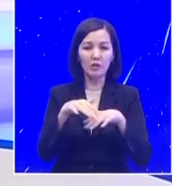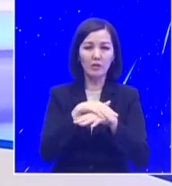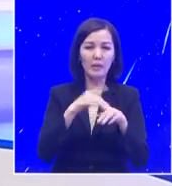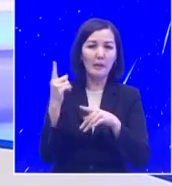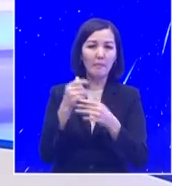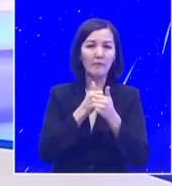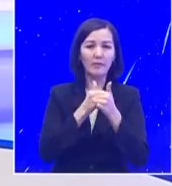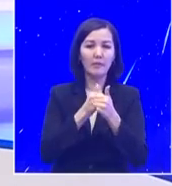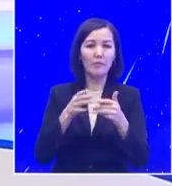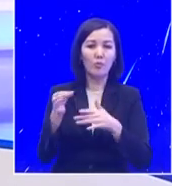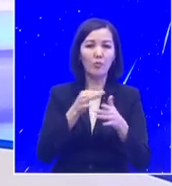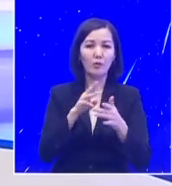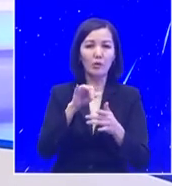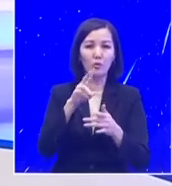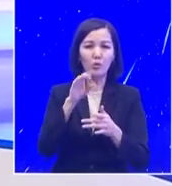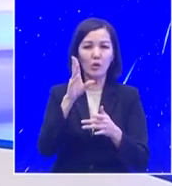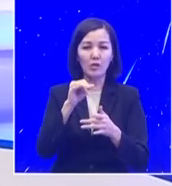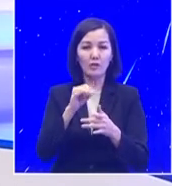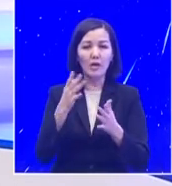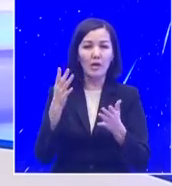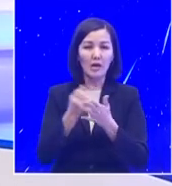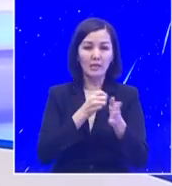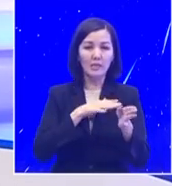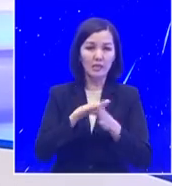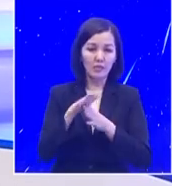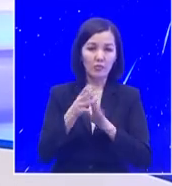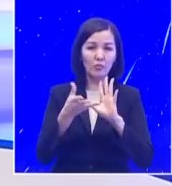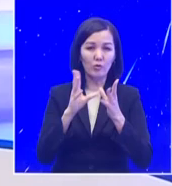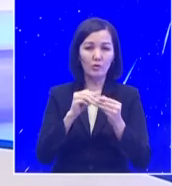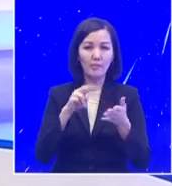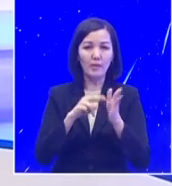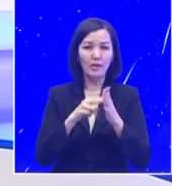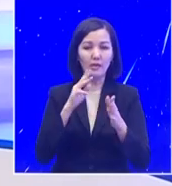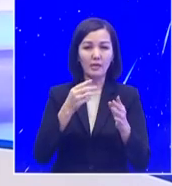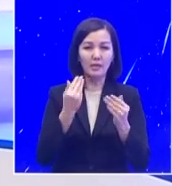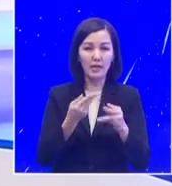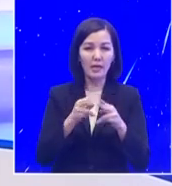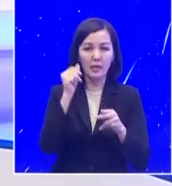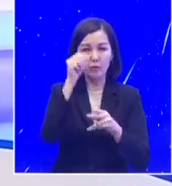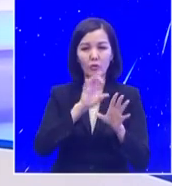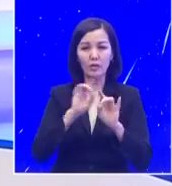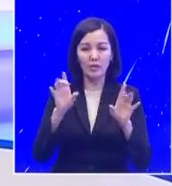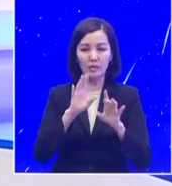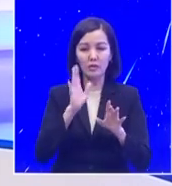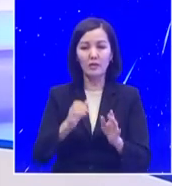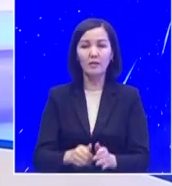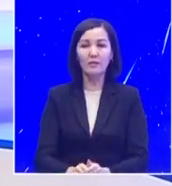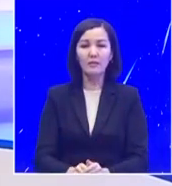и первый заместитель акима области Лазат Турлашев. О достигнутых результатах и планах на текущий год расскажет наш